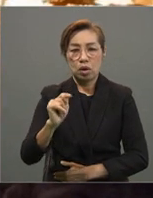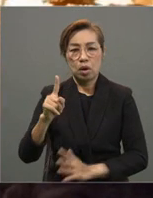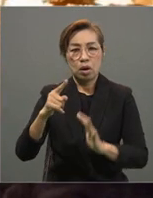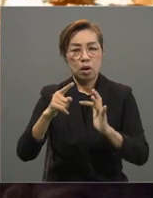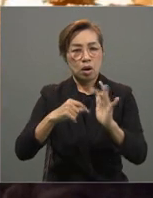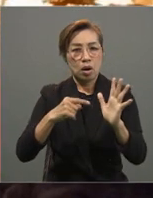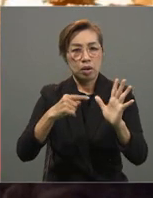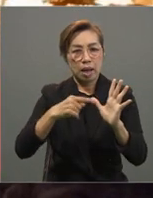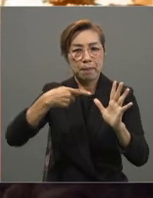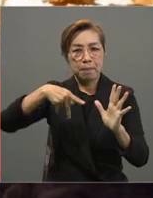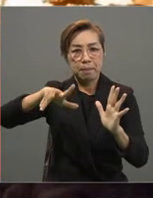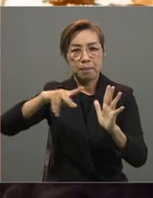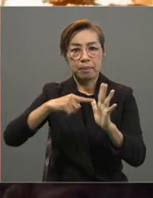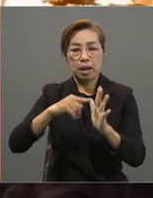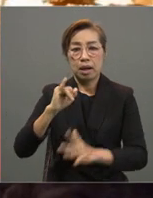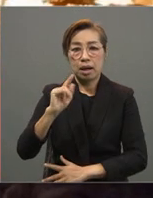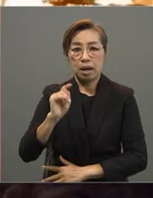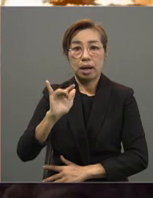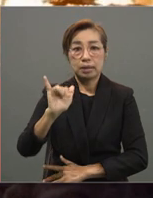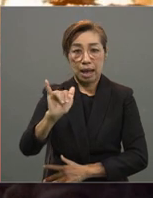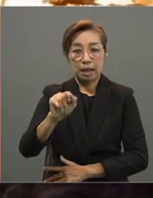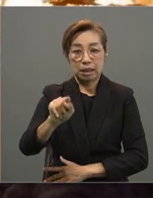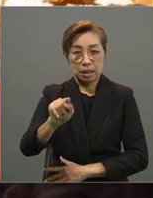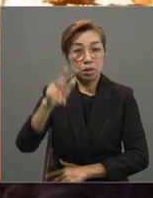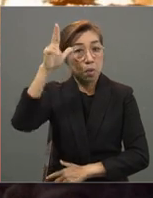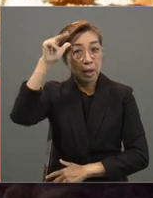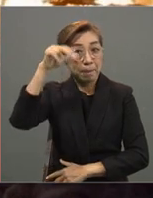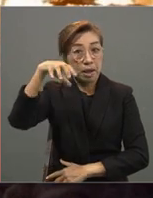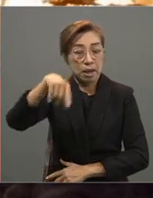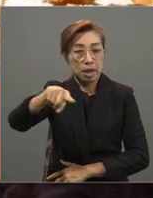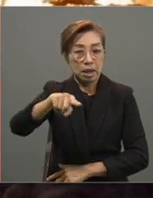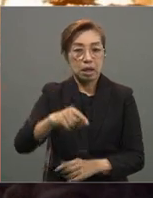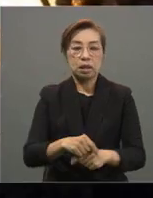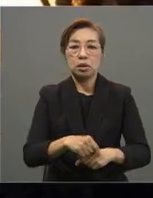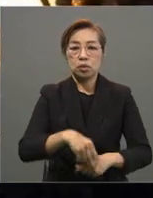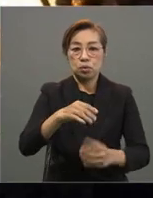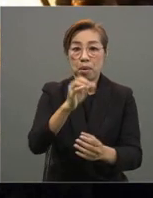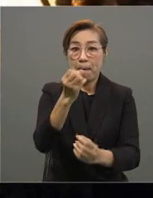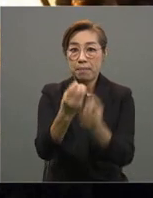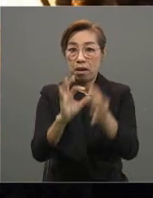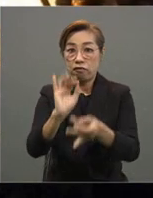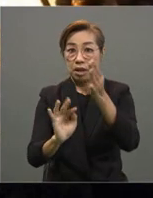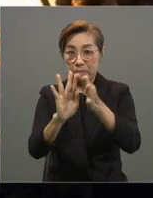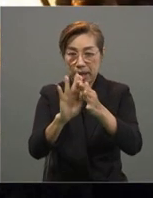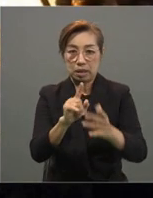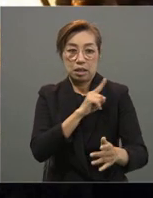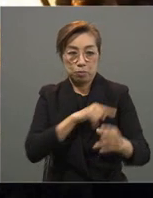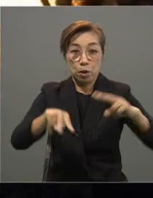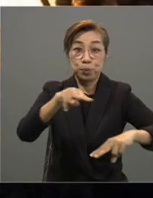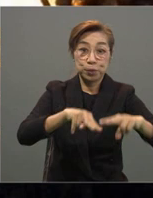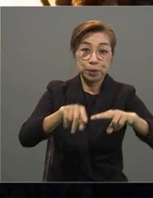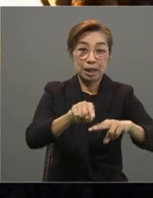ไทยสำนักบริหารพื้นที่อนุรักษ์ที่ 13สาขาลำปางโดยสถานีควบคุมไฟป่าในพื้นที่สงวน